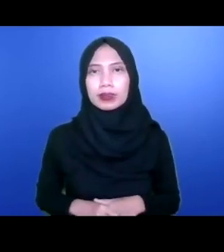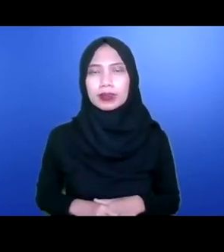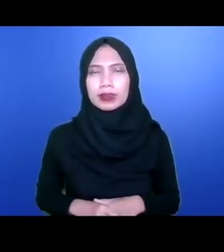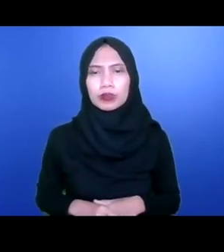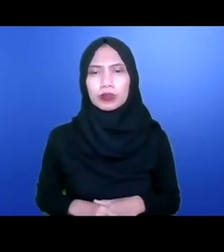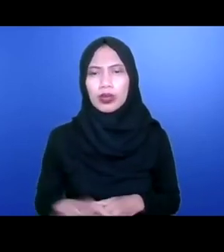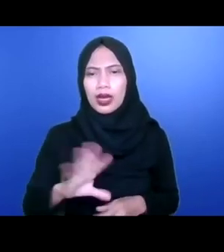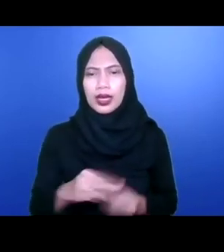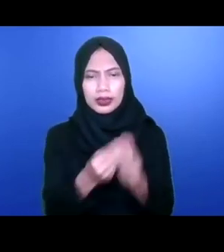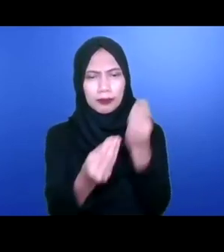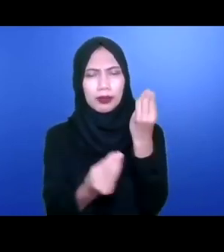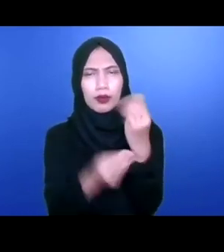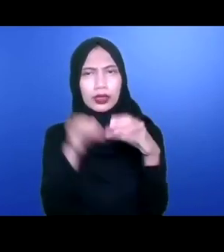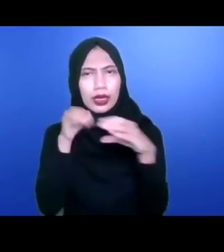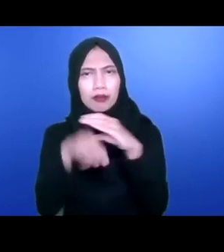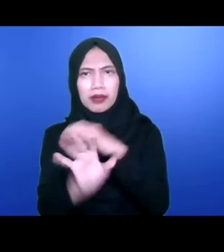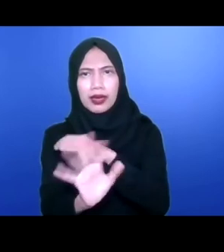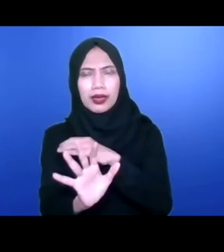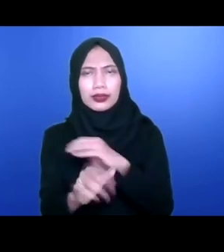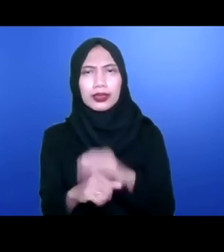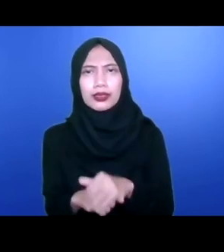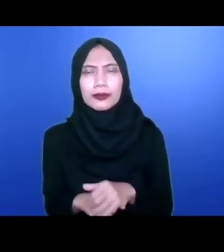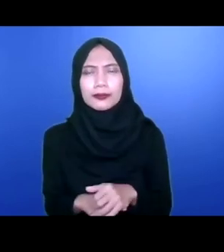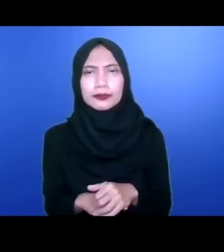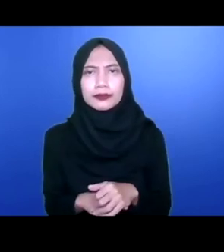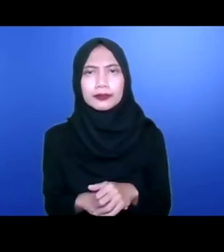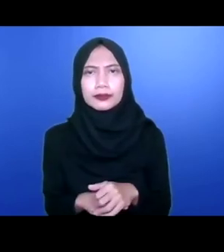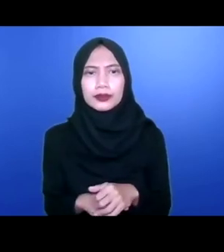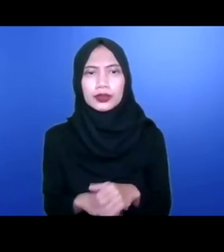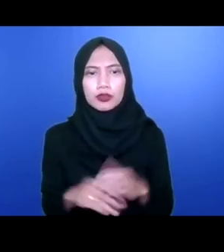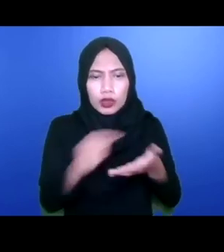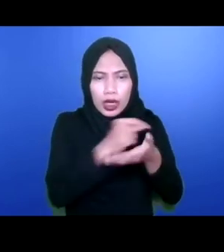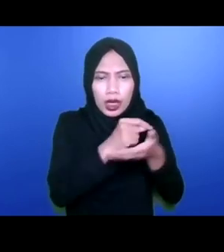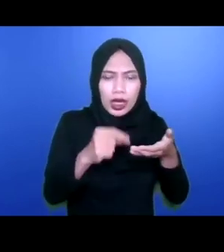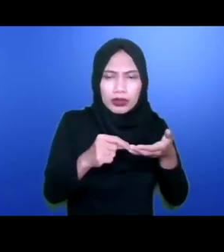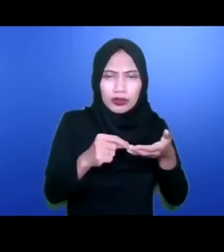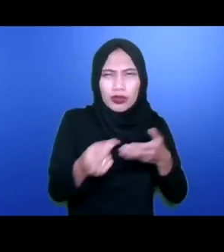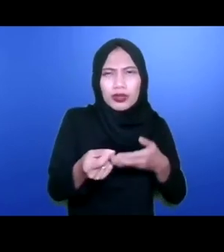sementara porsi kantor bank dan ATM cenderung sedikit.